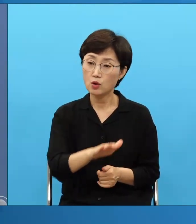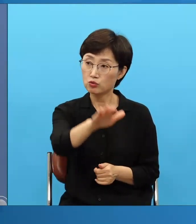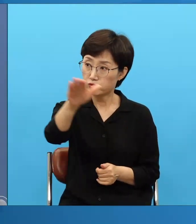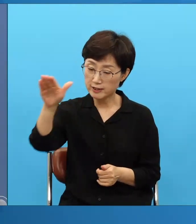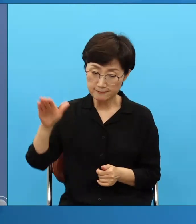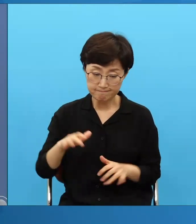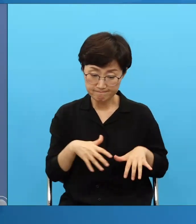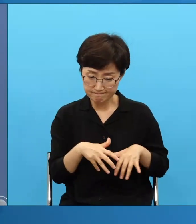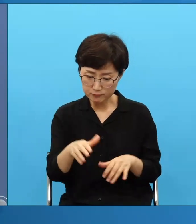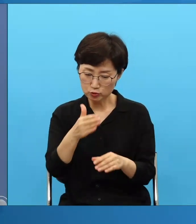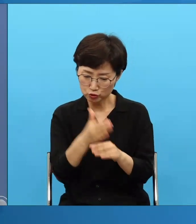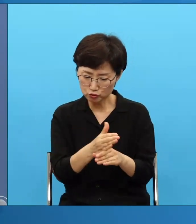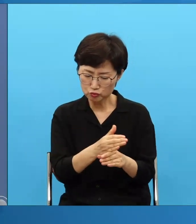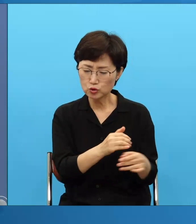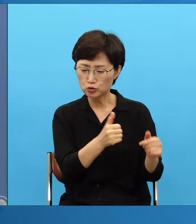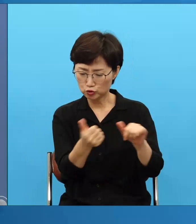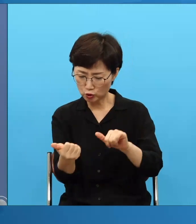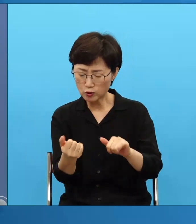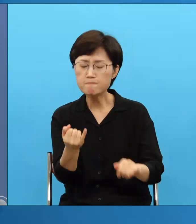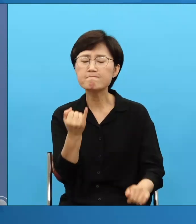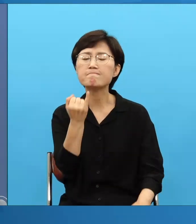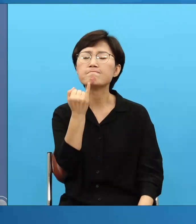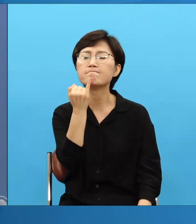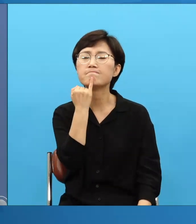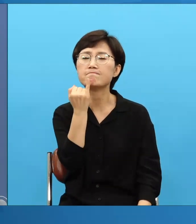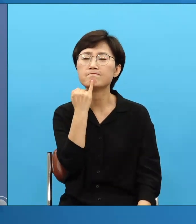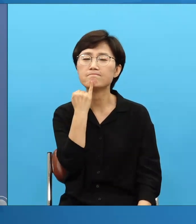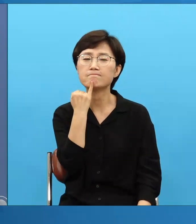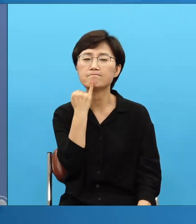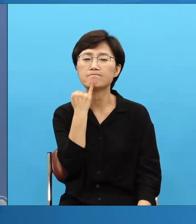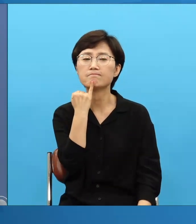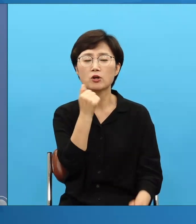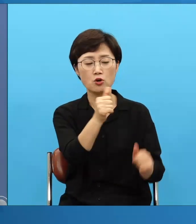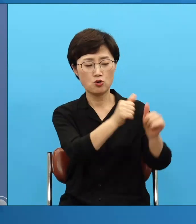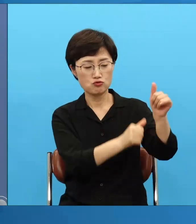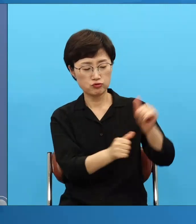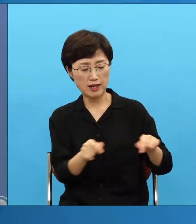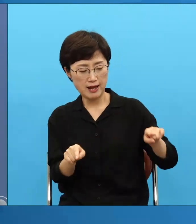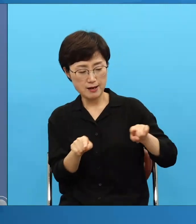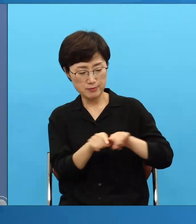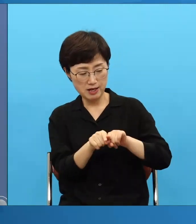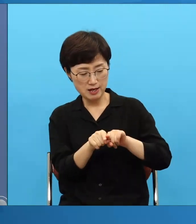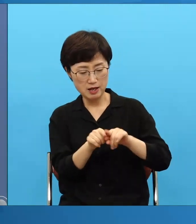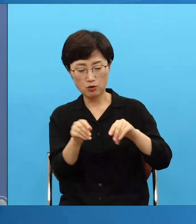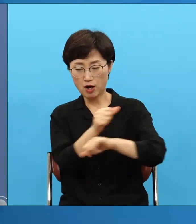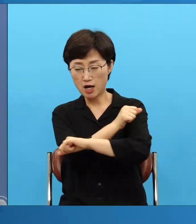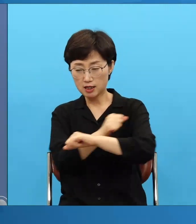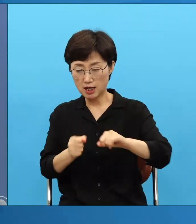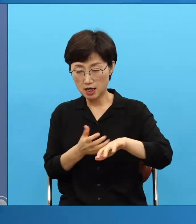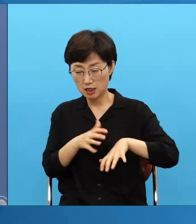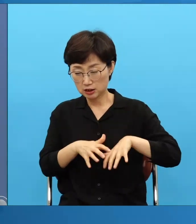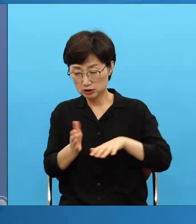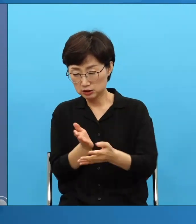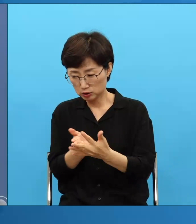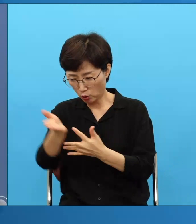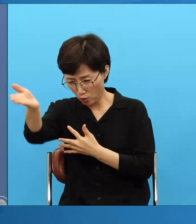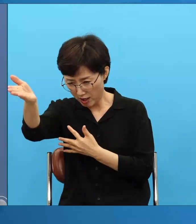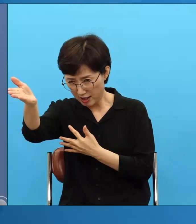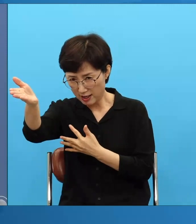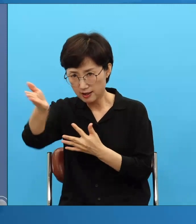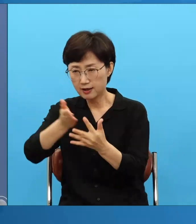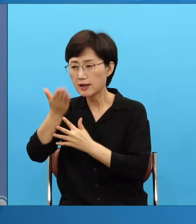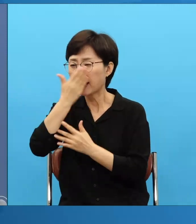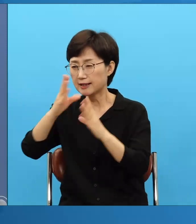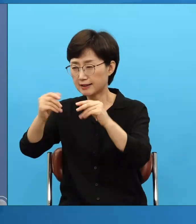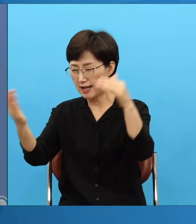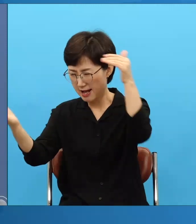죽을지라도 우리는 후대와 함께 광야를 통과해야 된다. So even if we die 그 in this 믿음이라 해야 place, 돼요. we have to have